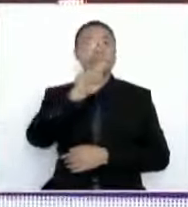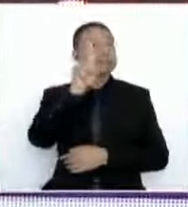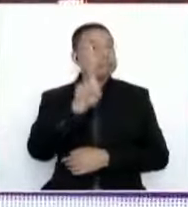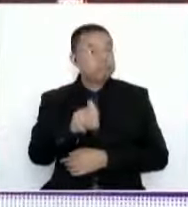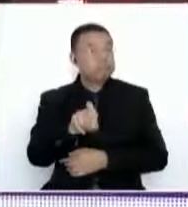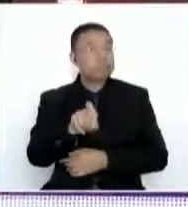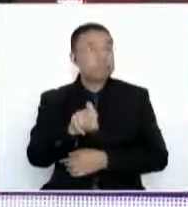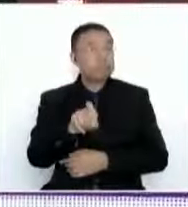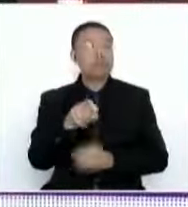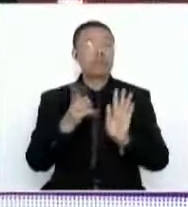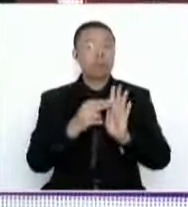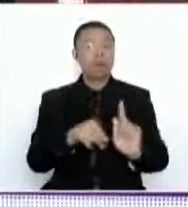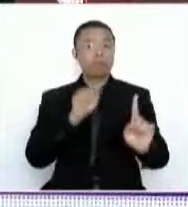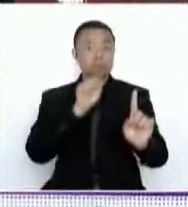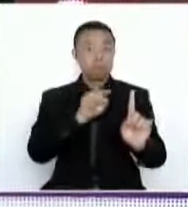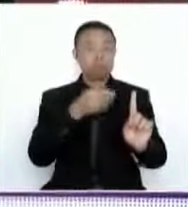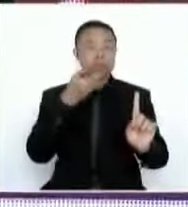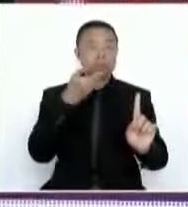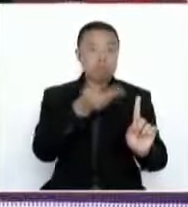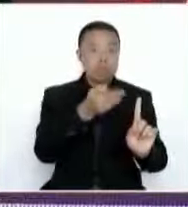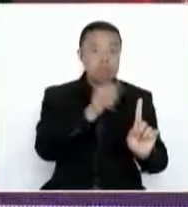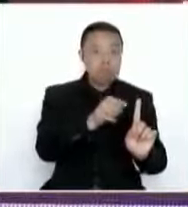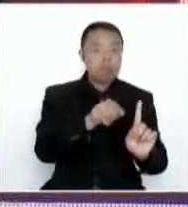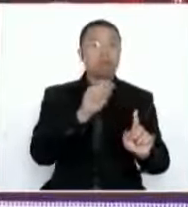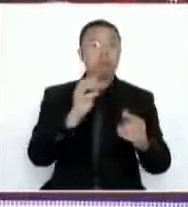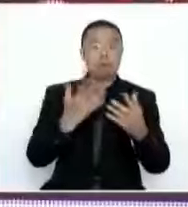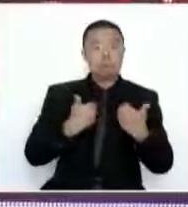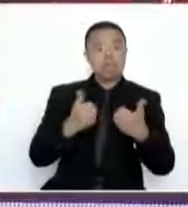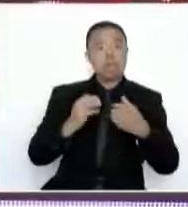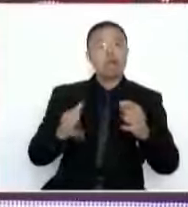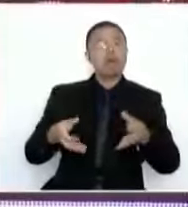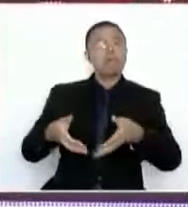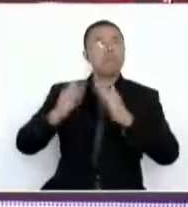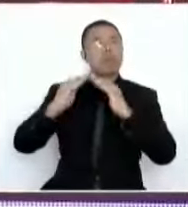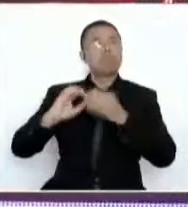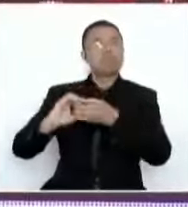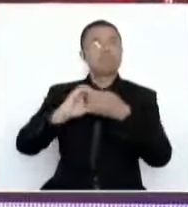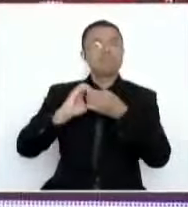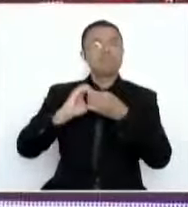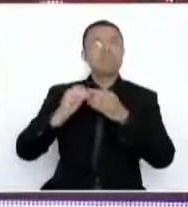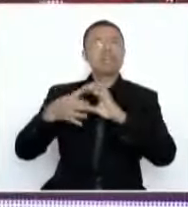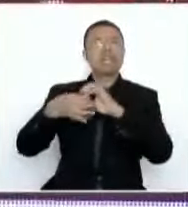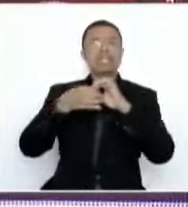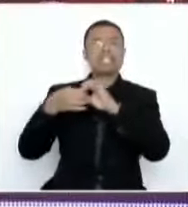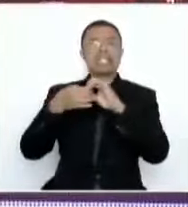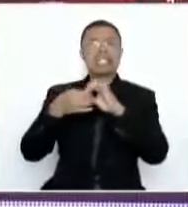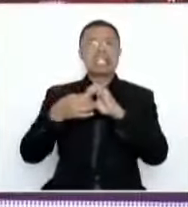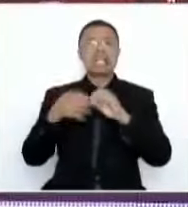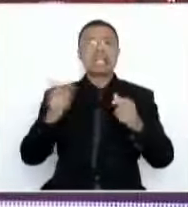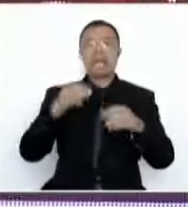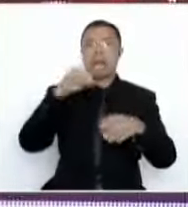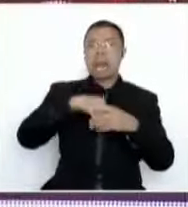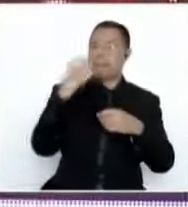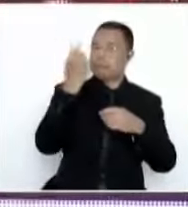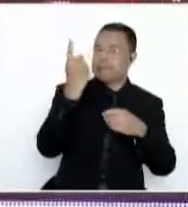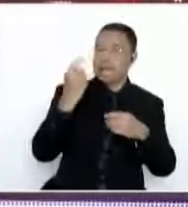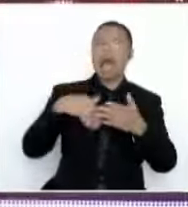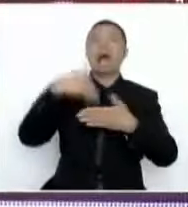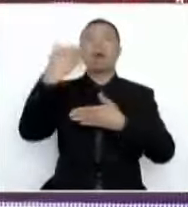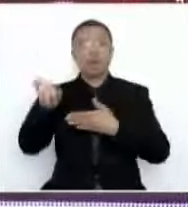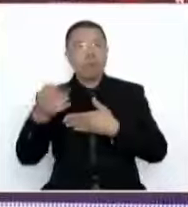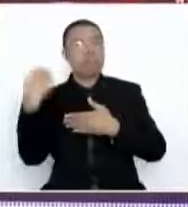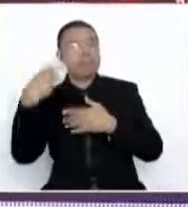pertanyaan Bagaimana anda akan membangun kol aborasi intergment dan intrraagment dalam